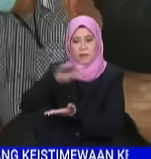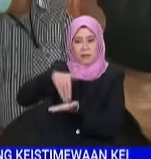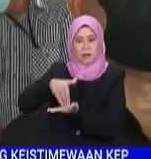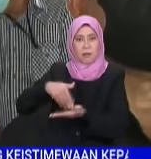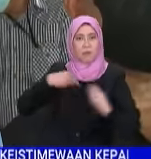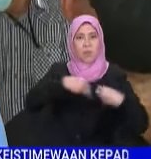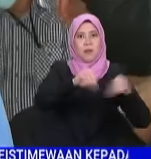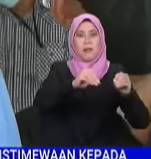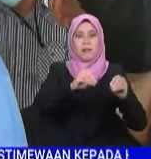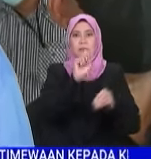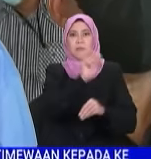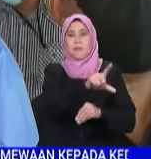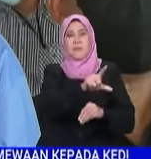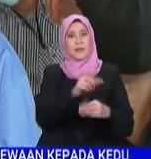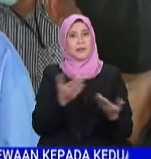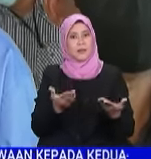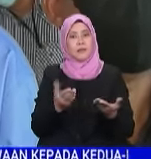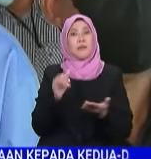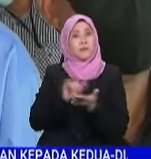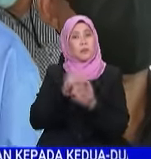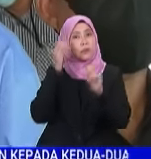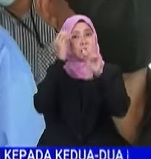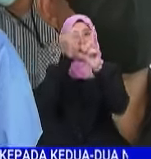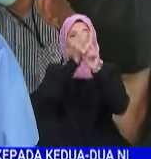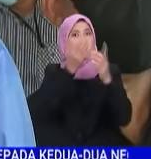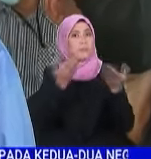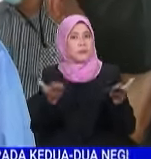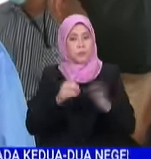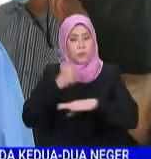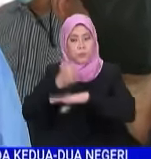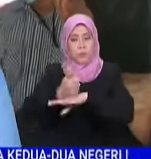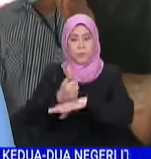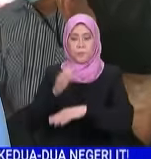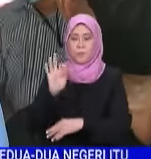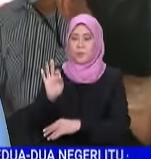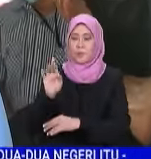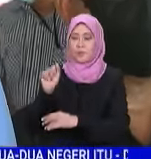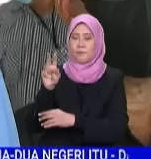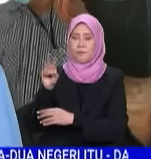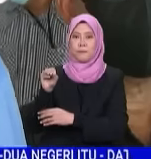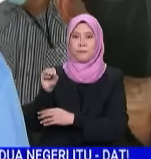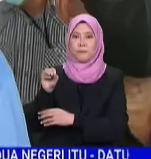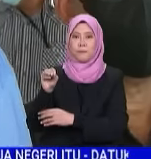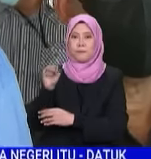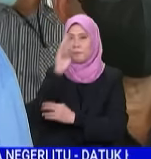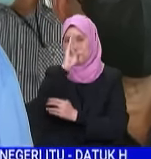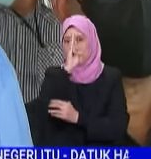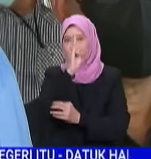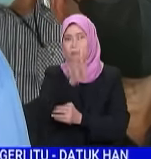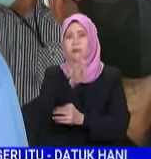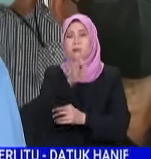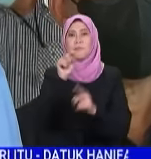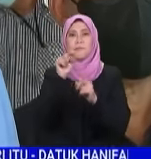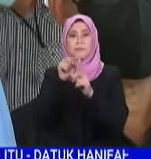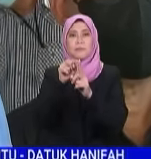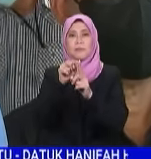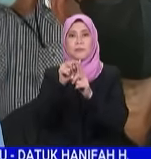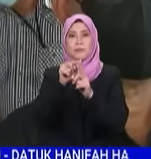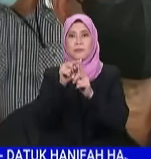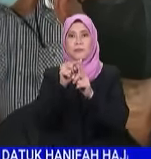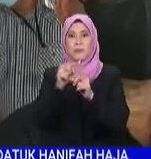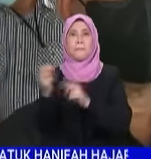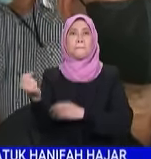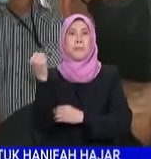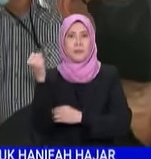kerana tujuan pasatan diujukkan supaya daripada kepada